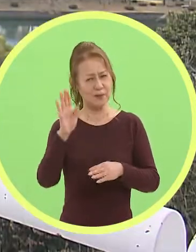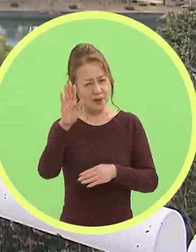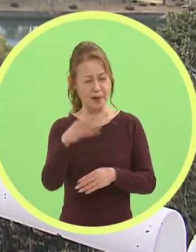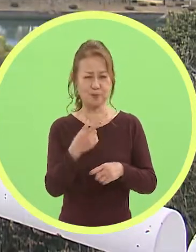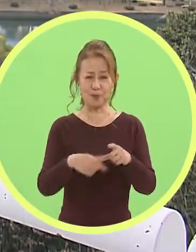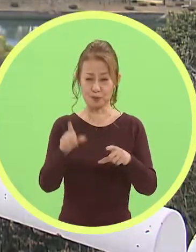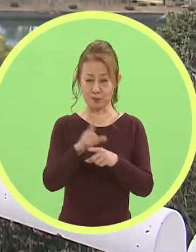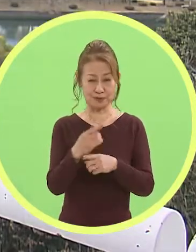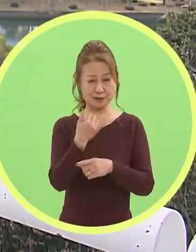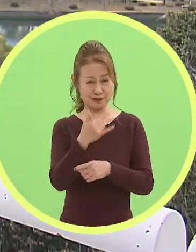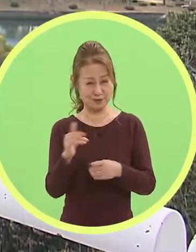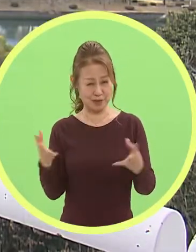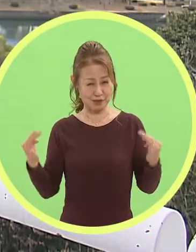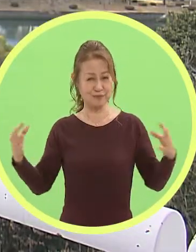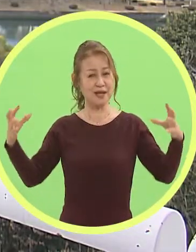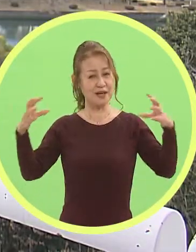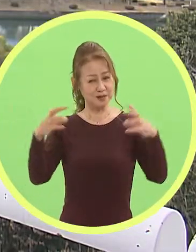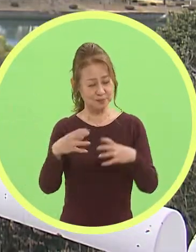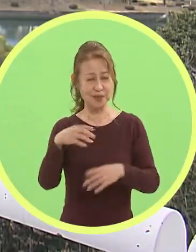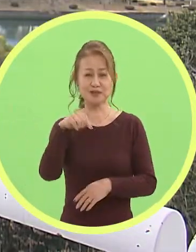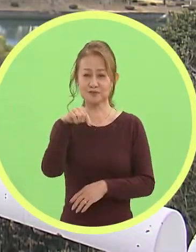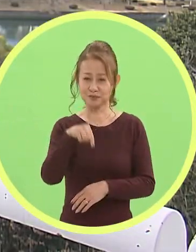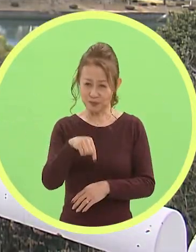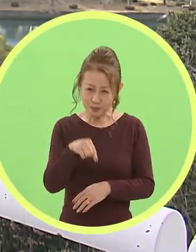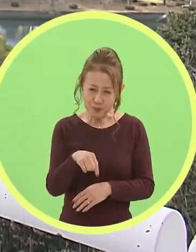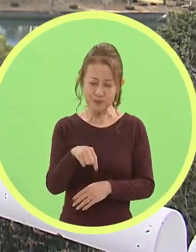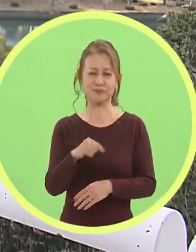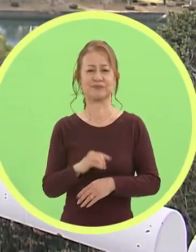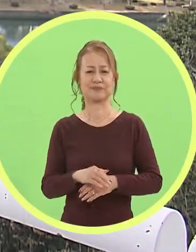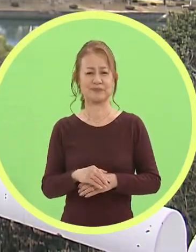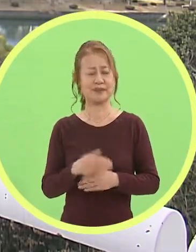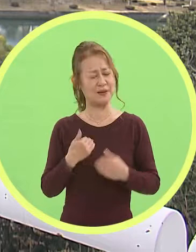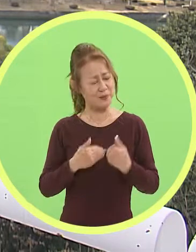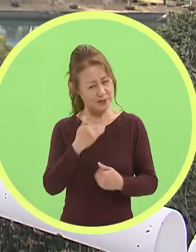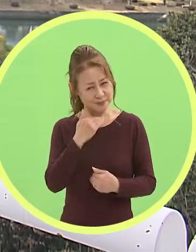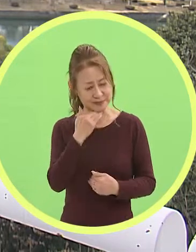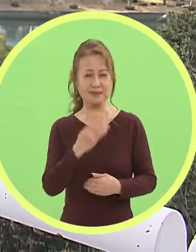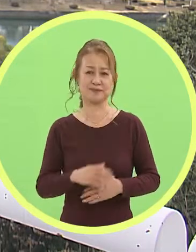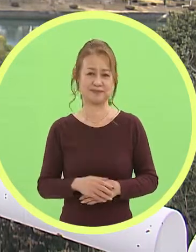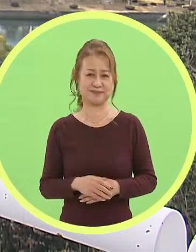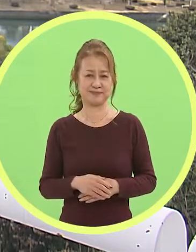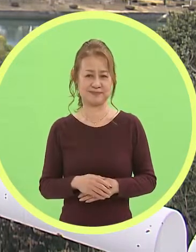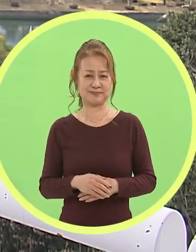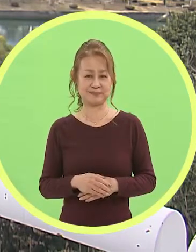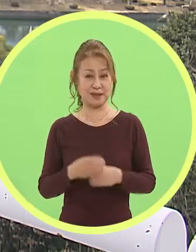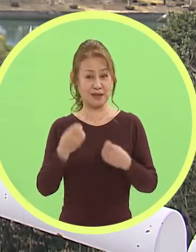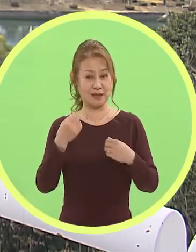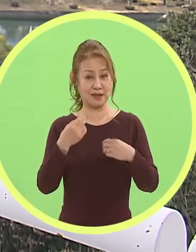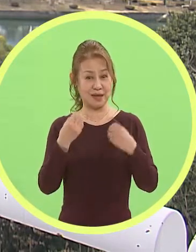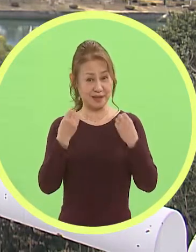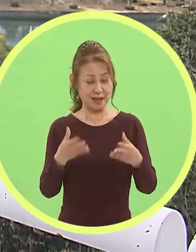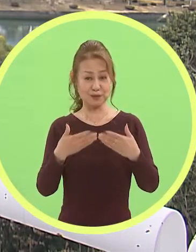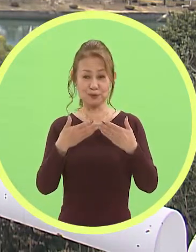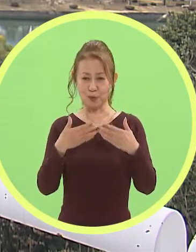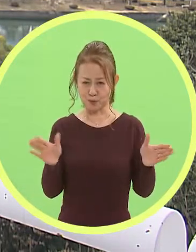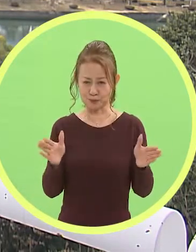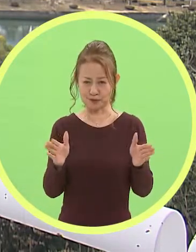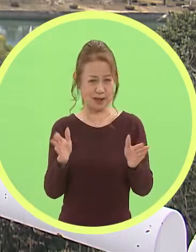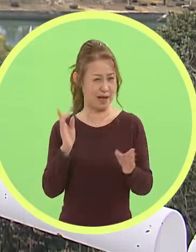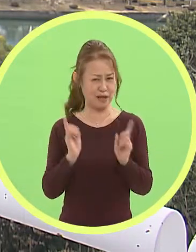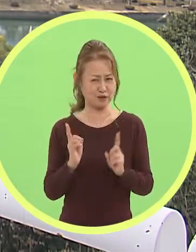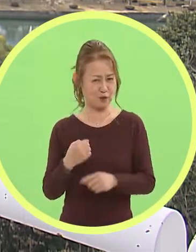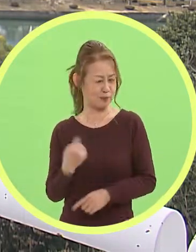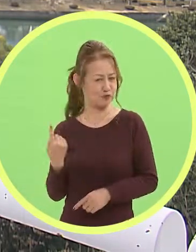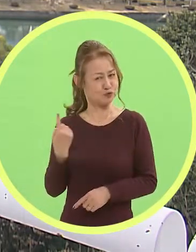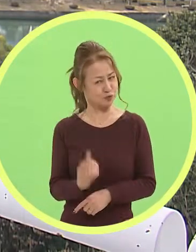これからますます人が集う場所になる肘山公園。いやー、楽しみですね。リニューアルしたらまた遊びに